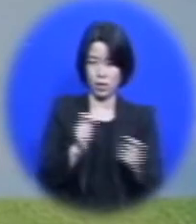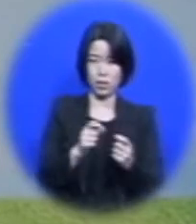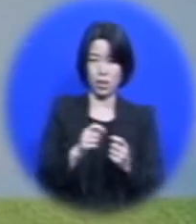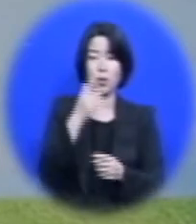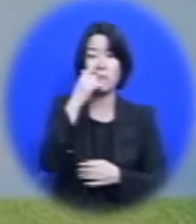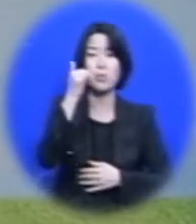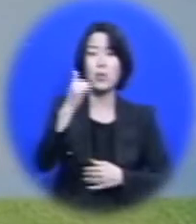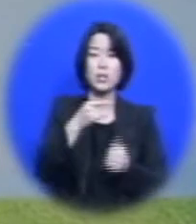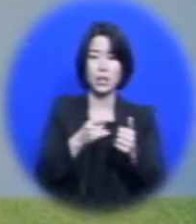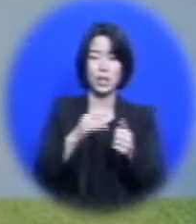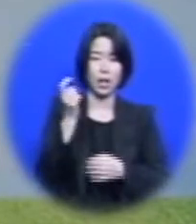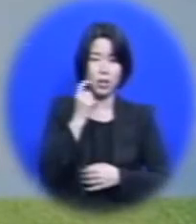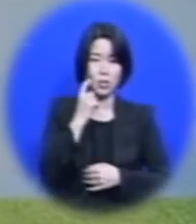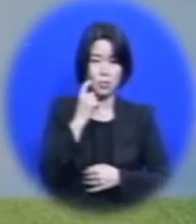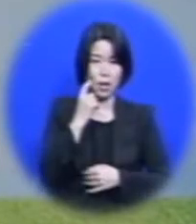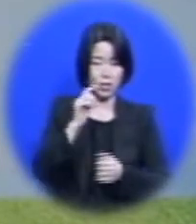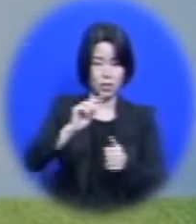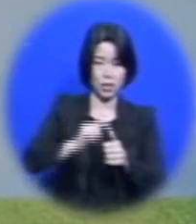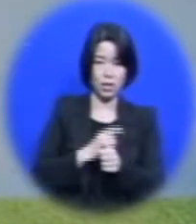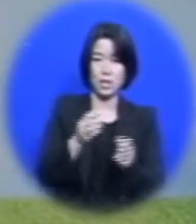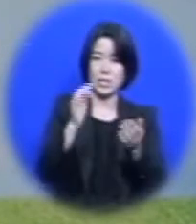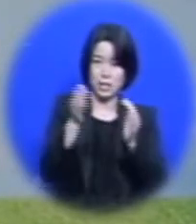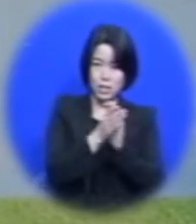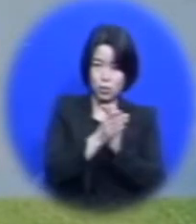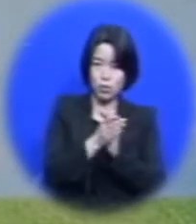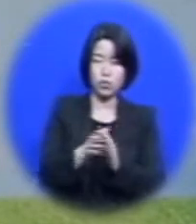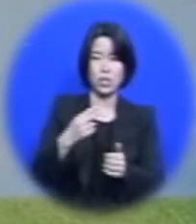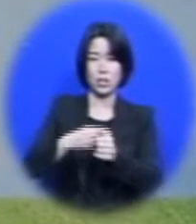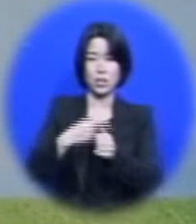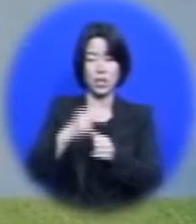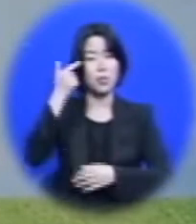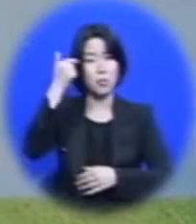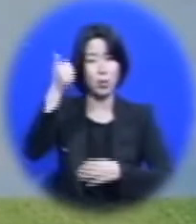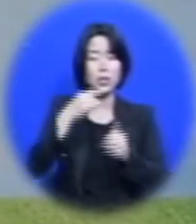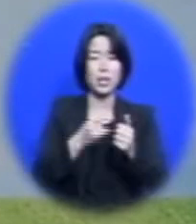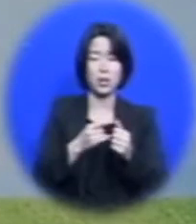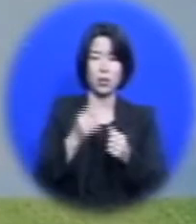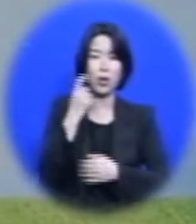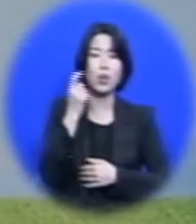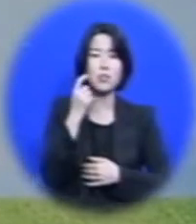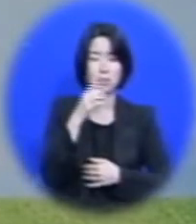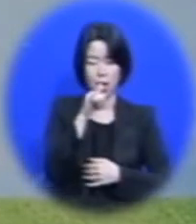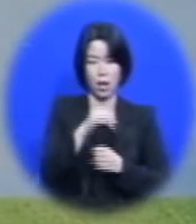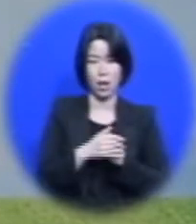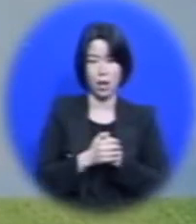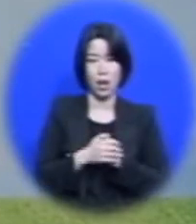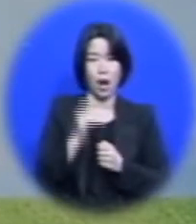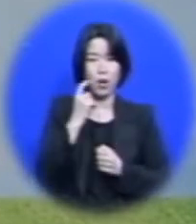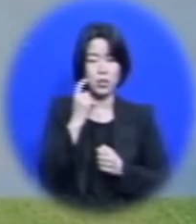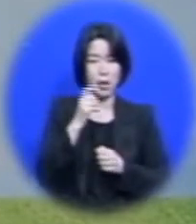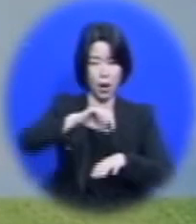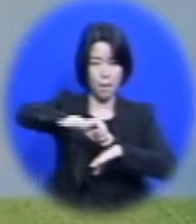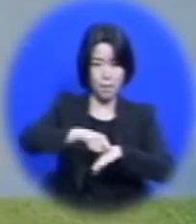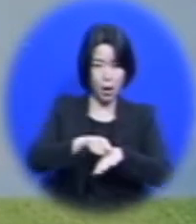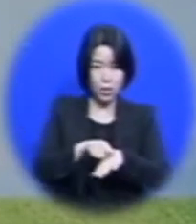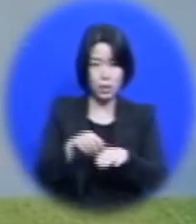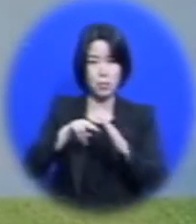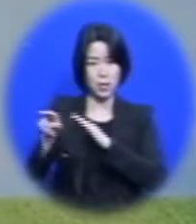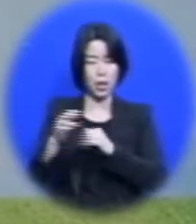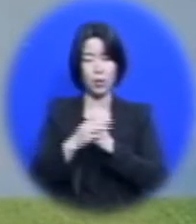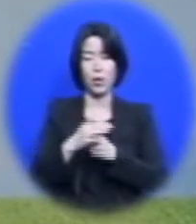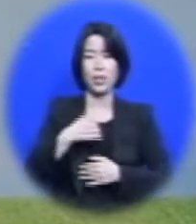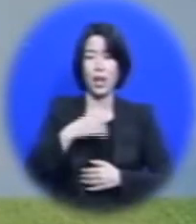했고 자연히 친구와 선생님과 목사님들에게도 거짓말을 했다. 거짓말은 벌을 모면하고